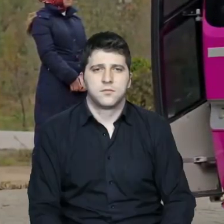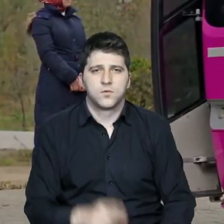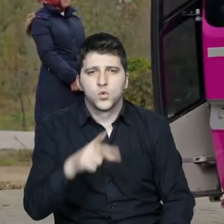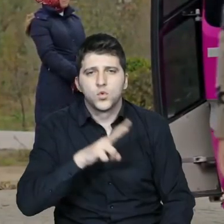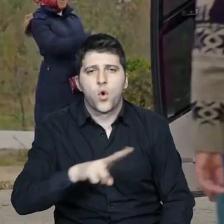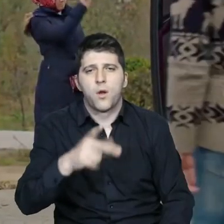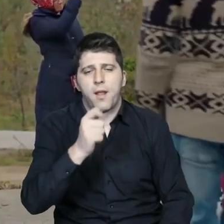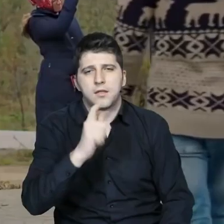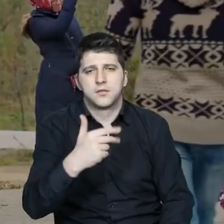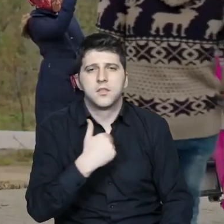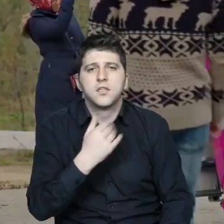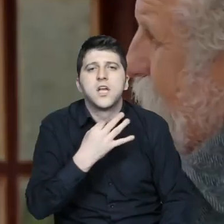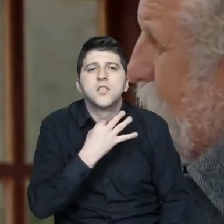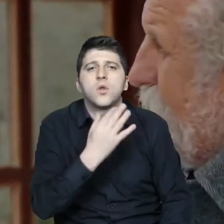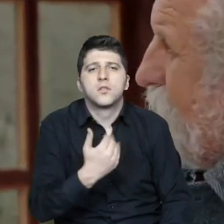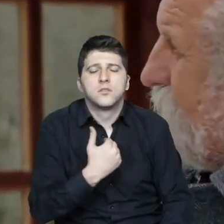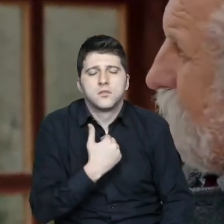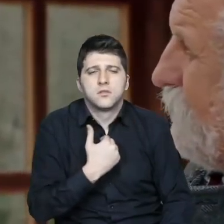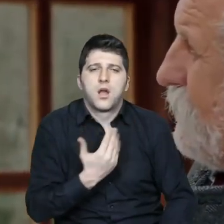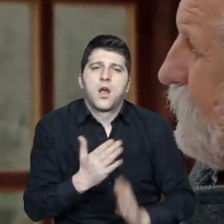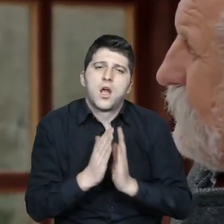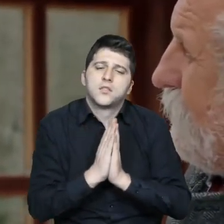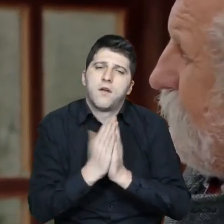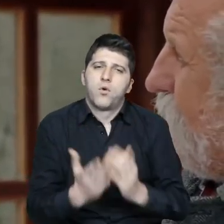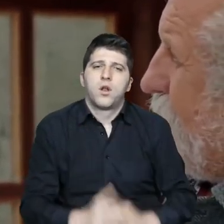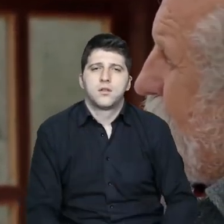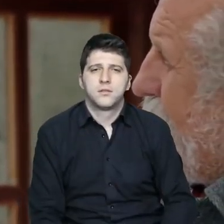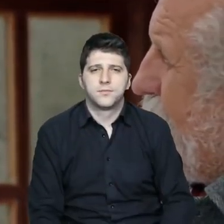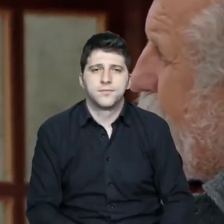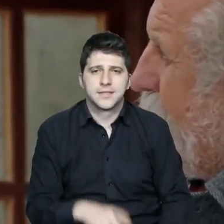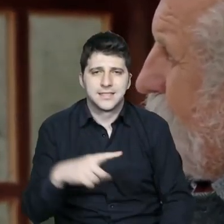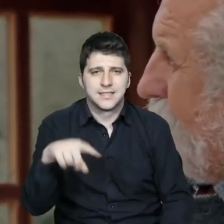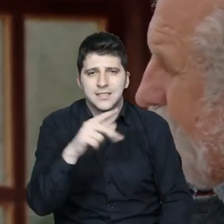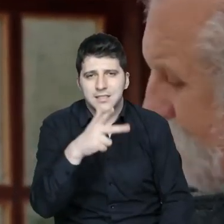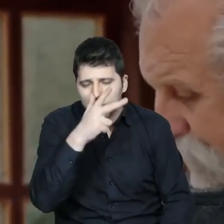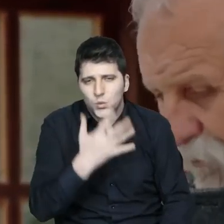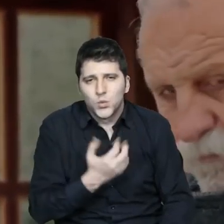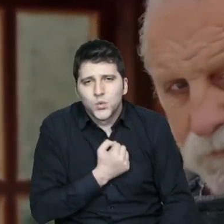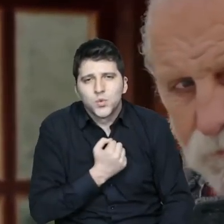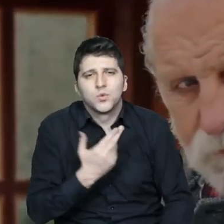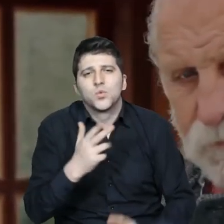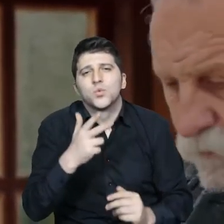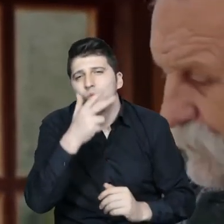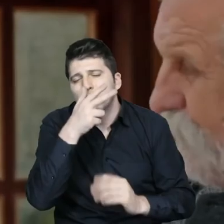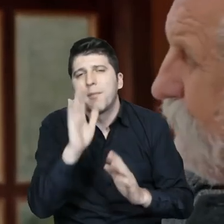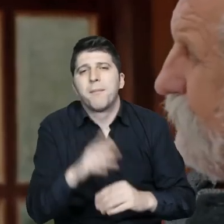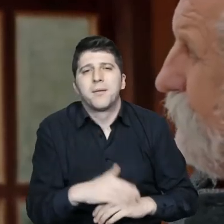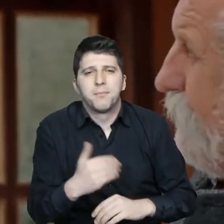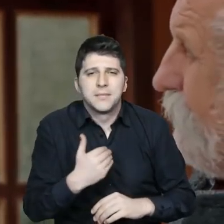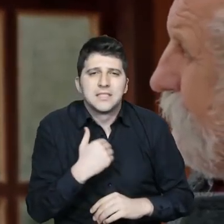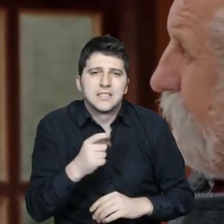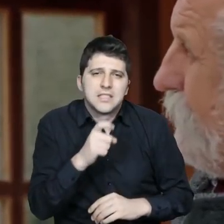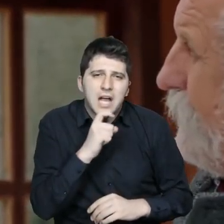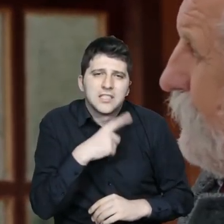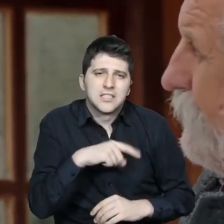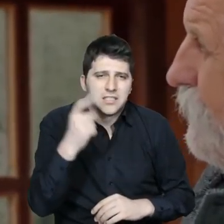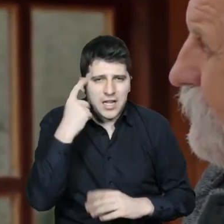yol paranız. Teşekkür ederim. Estağfurullah. Sizi de üzdük, kırdık, kusura bakmayın. Bizi de yanlış